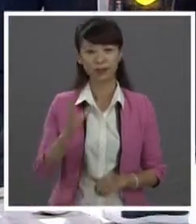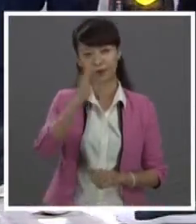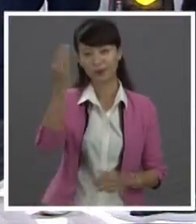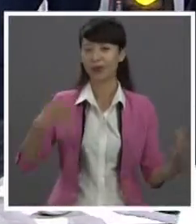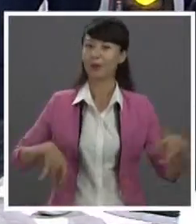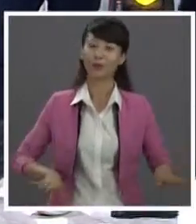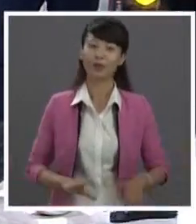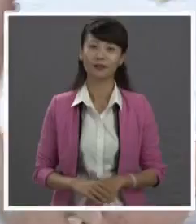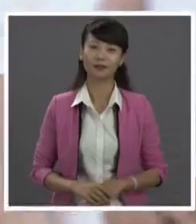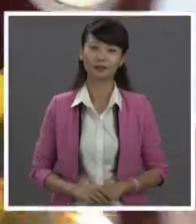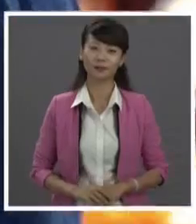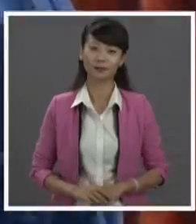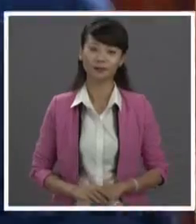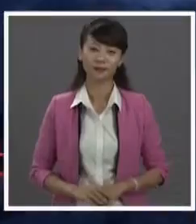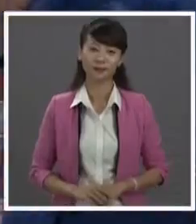九。